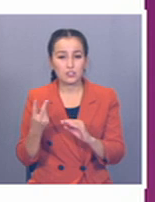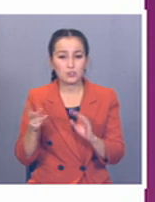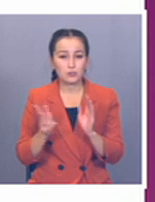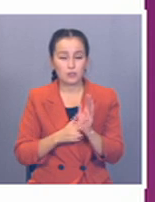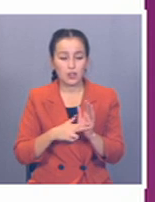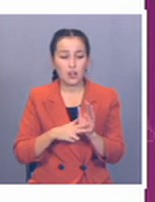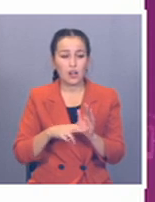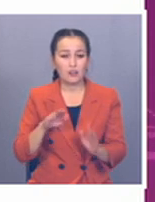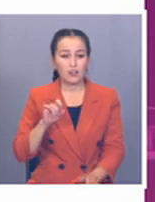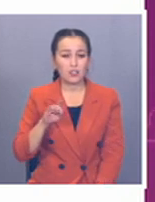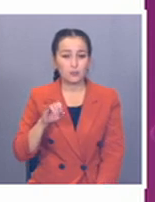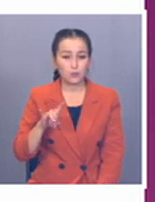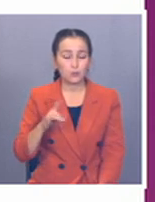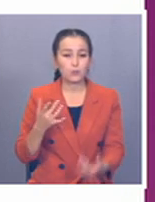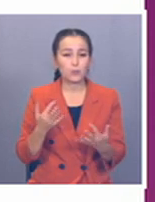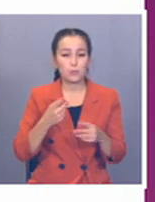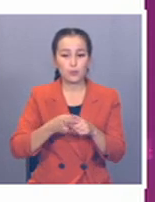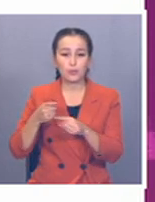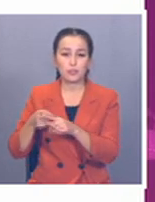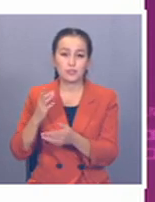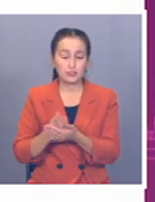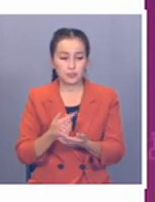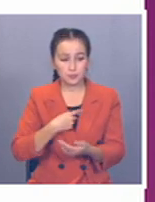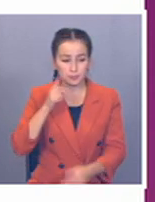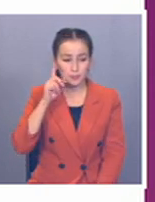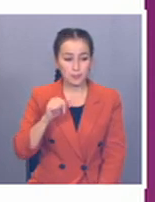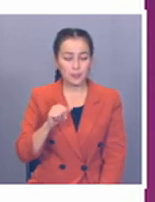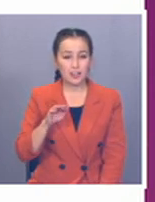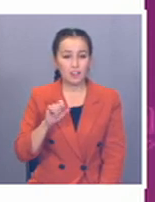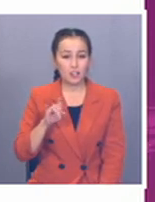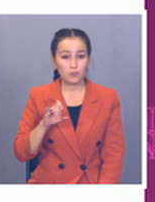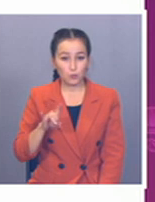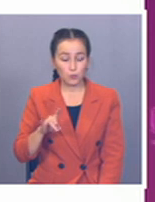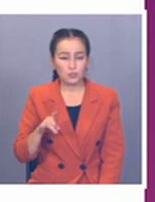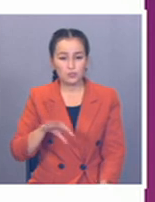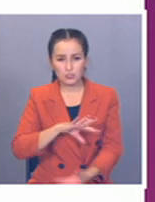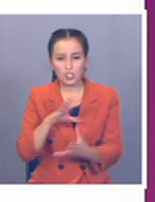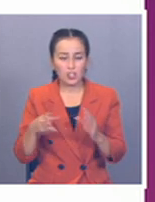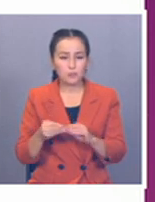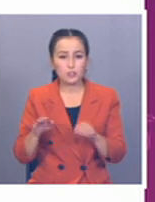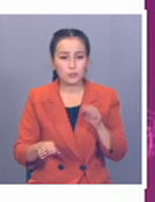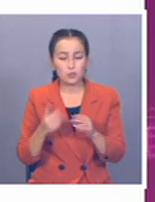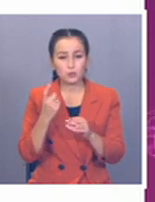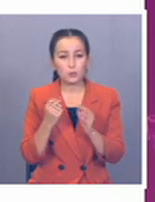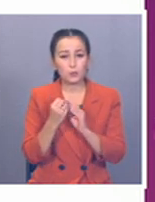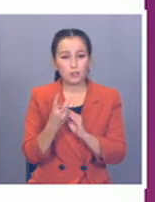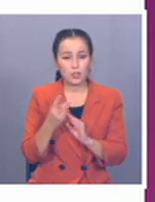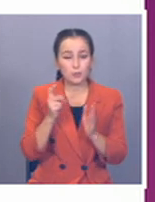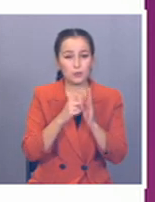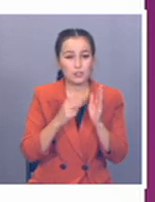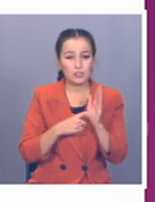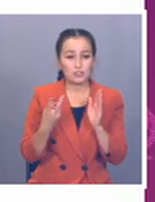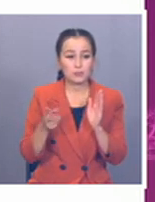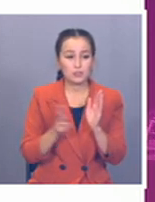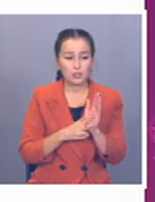фарфор қанша бөліктен тұратынын білдіреді. Енді біз фарфордың жалпы салмағын, яғни 112-ні бөлеміз 28-ге. Сонда